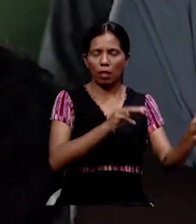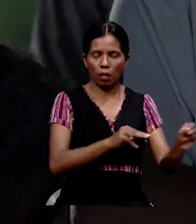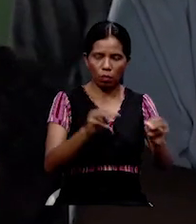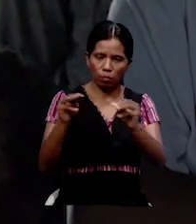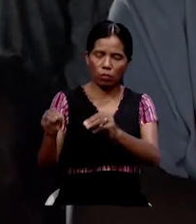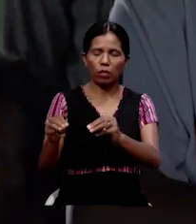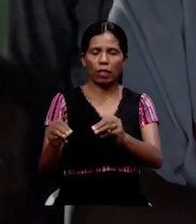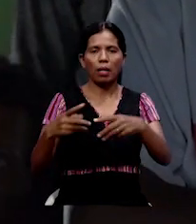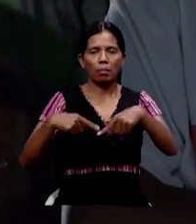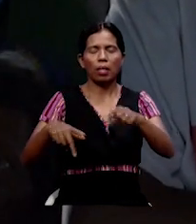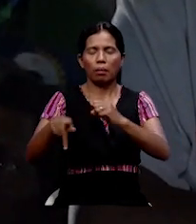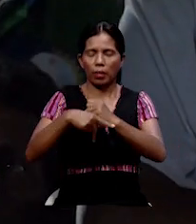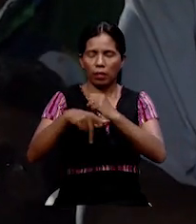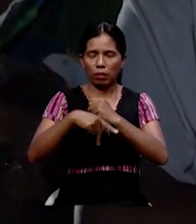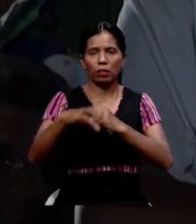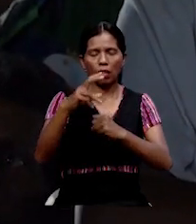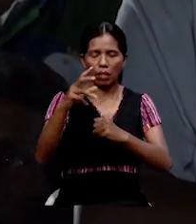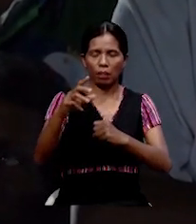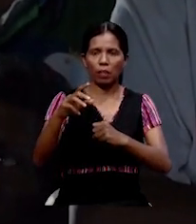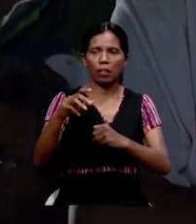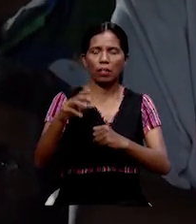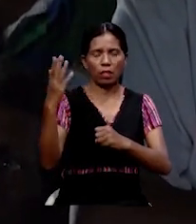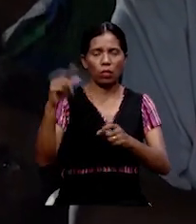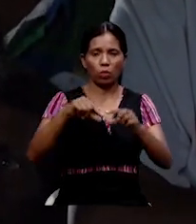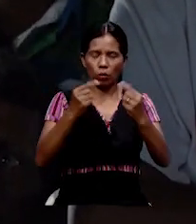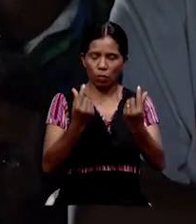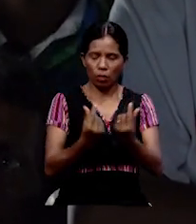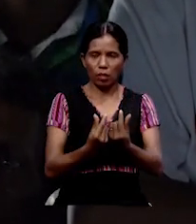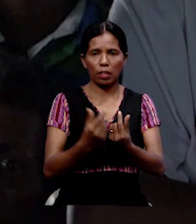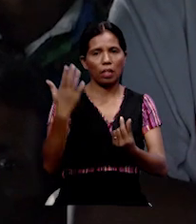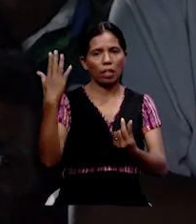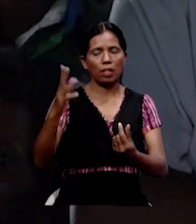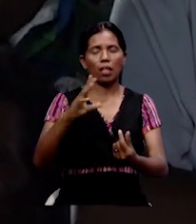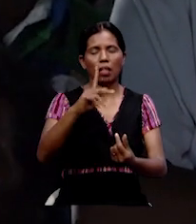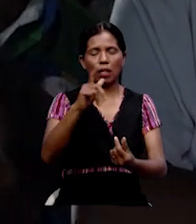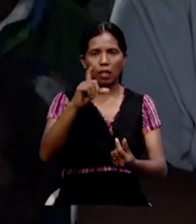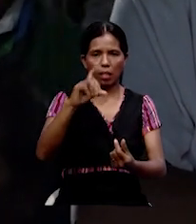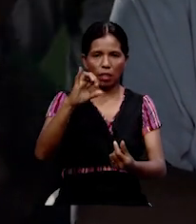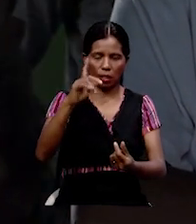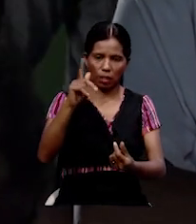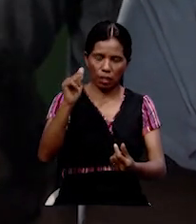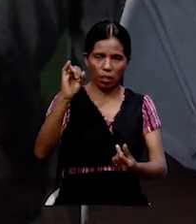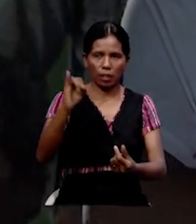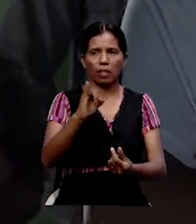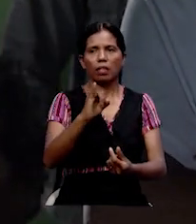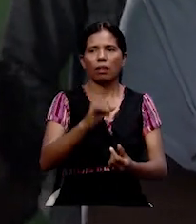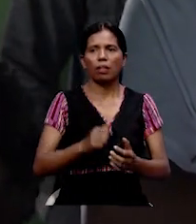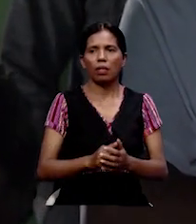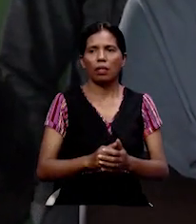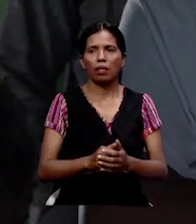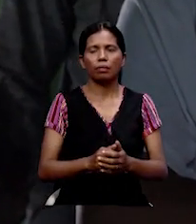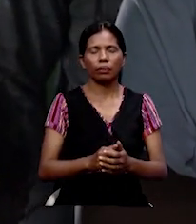nebe existi, ya kelikai suku suha, waitame,